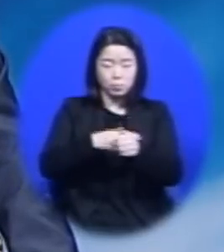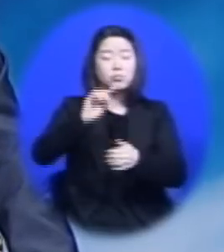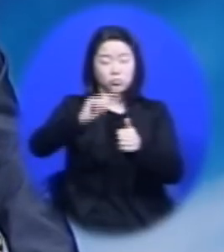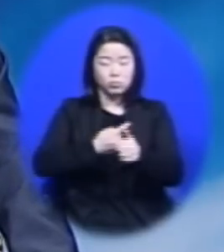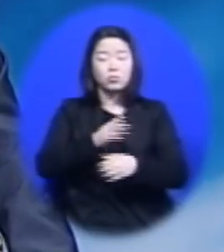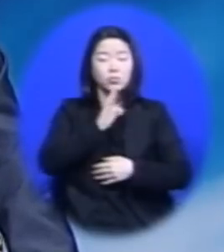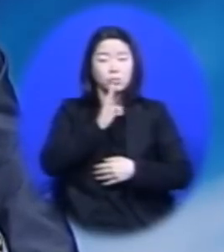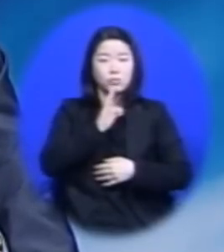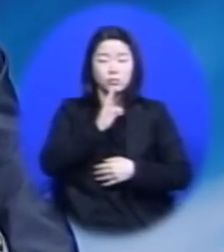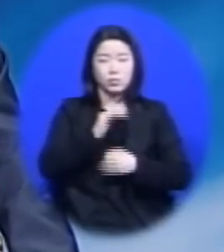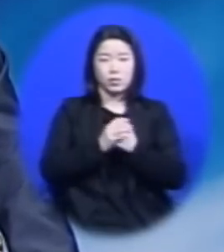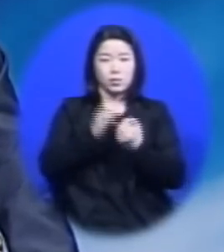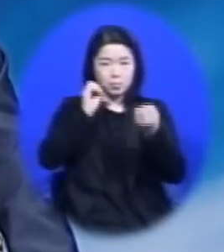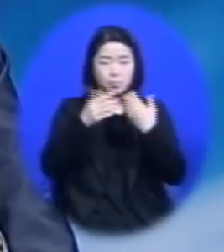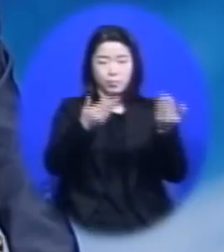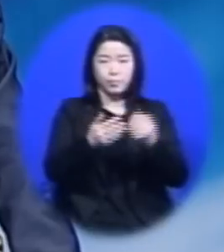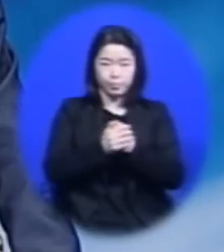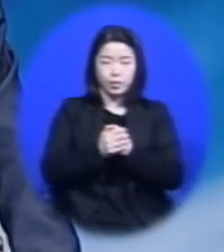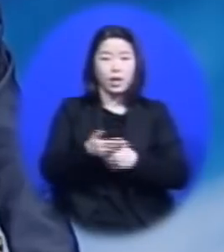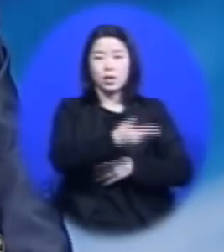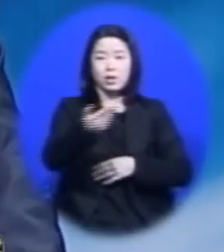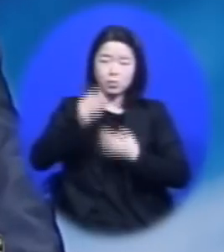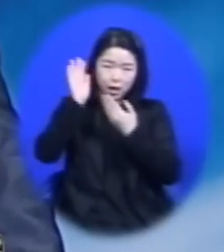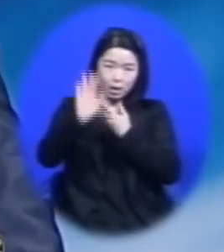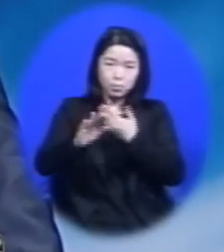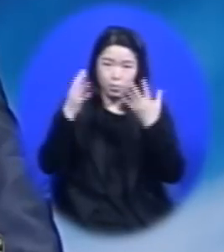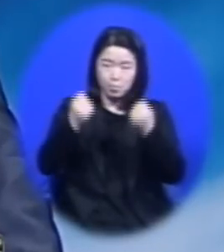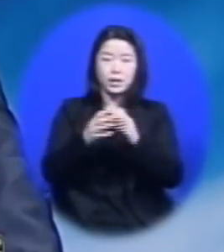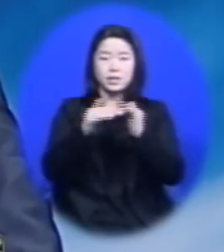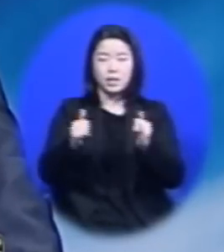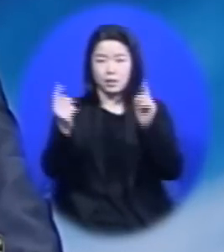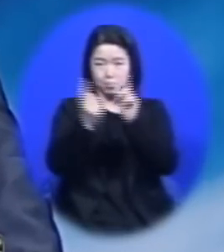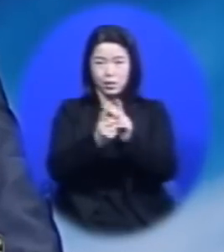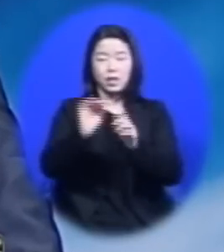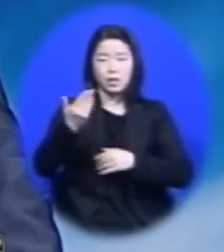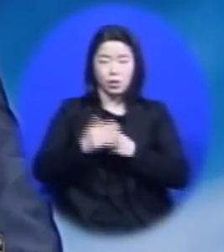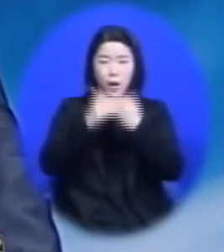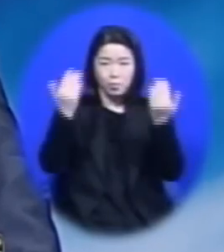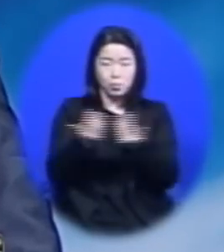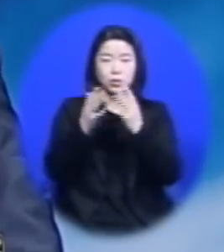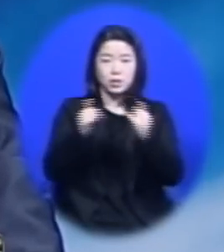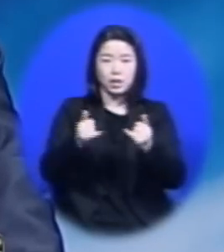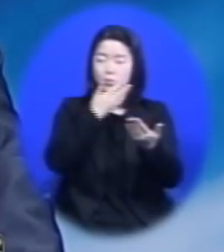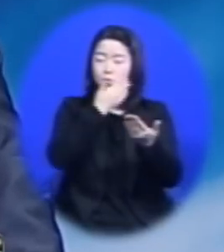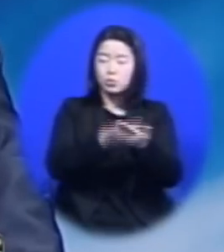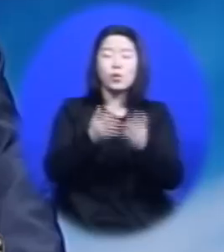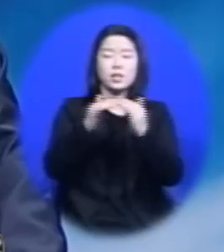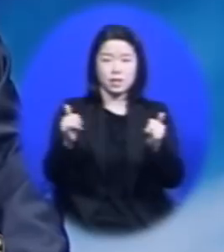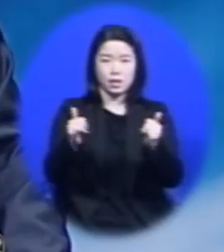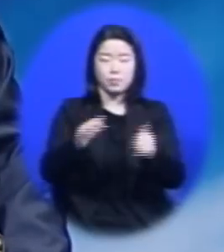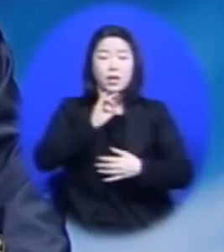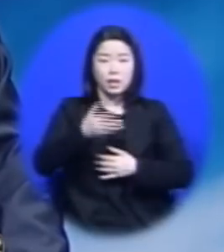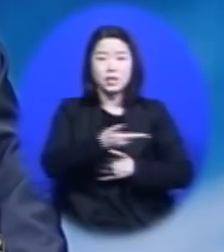대답하며 말씀하셨다 여러분은 앞으로 많 사람을 만게 될 겁니다든 람은 중한 람입니다